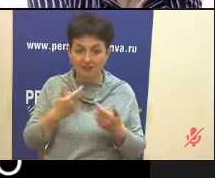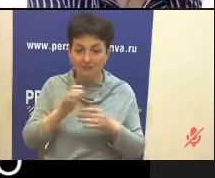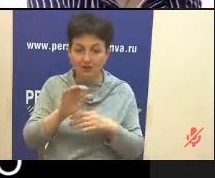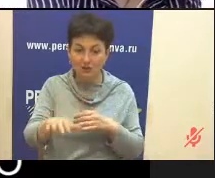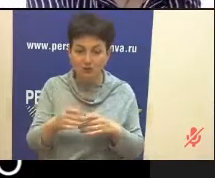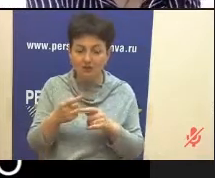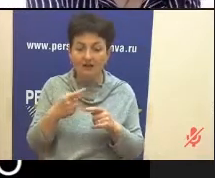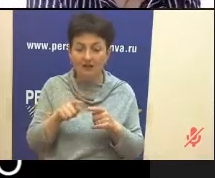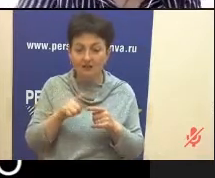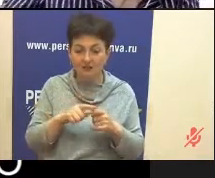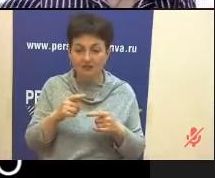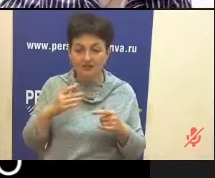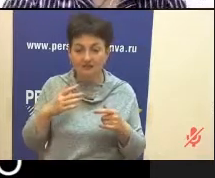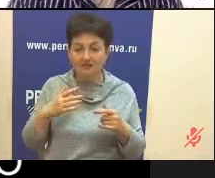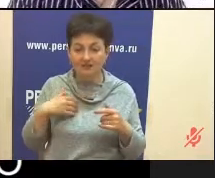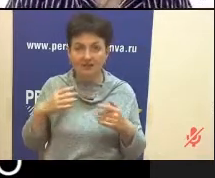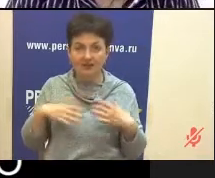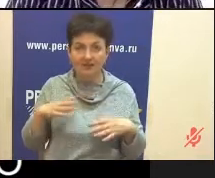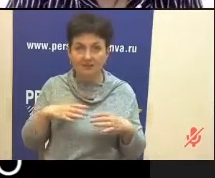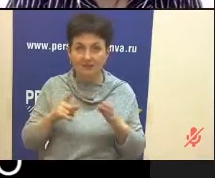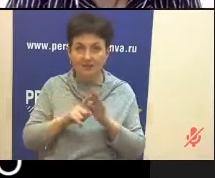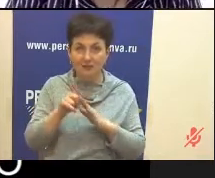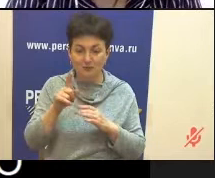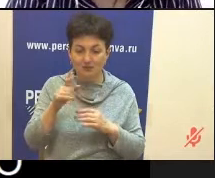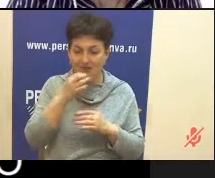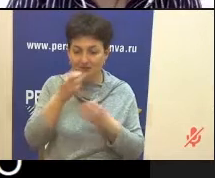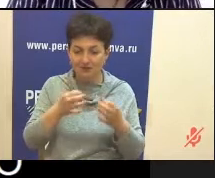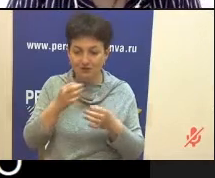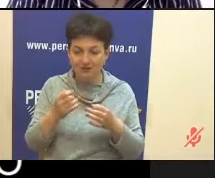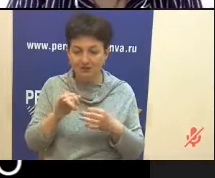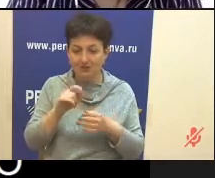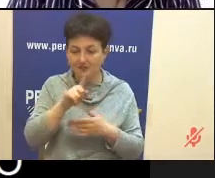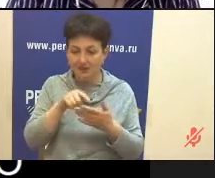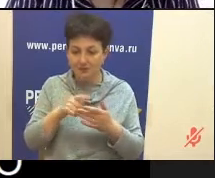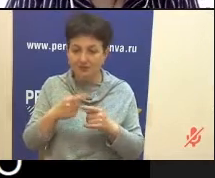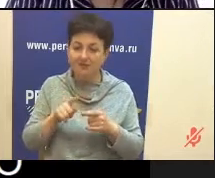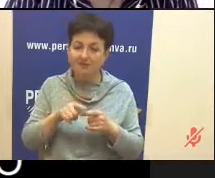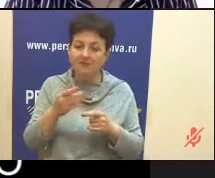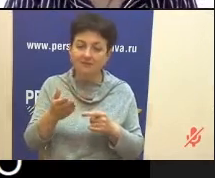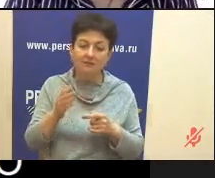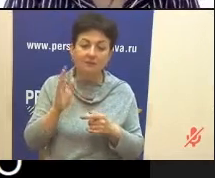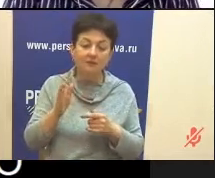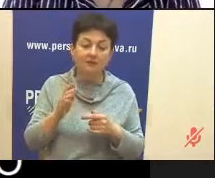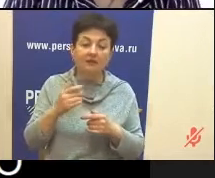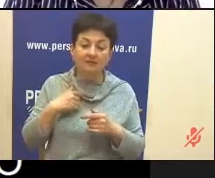финальный мой месседж, который я вам пошлю, прежде чем радостно, надеюсь, начну отвечать на вопросы, если они у вас